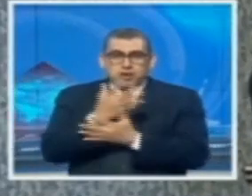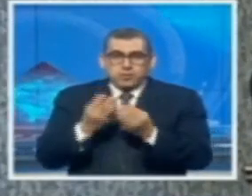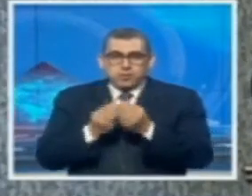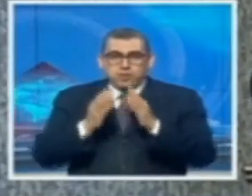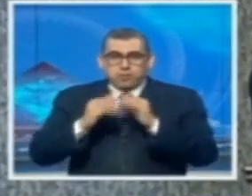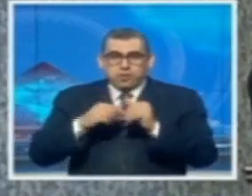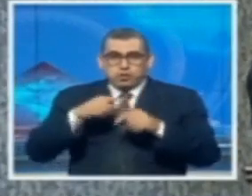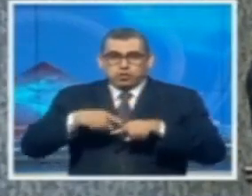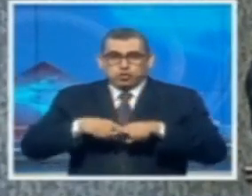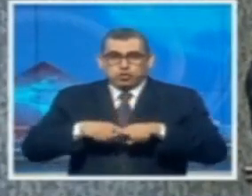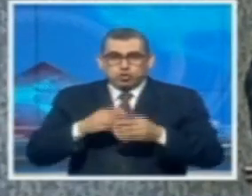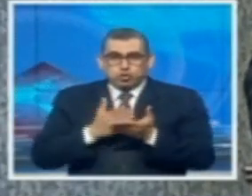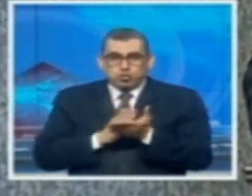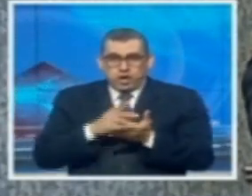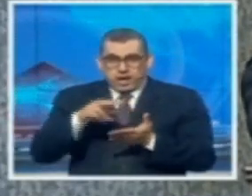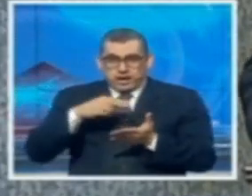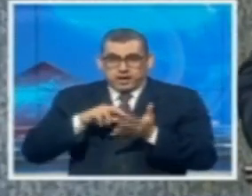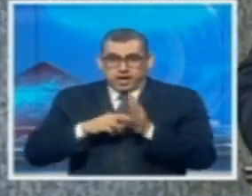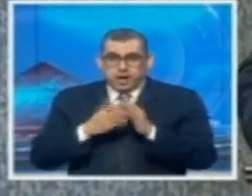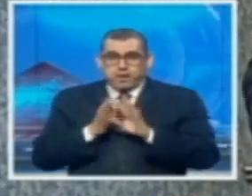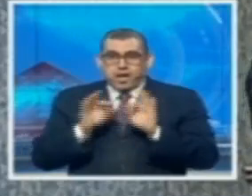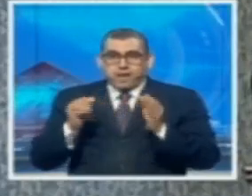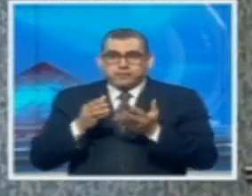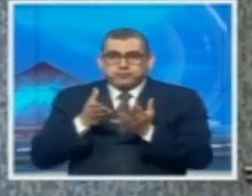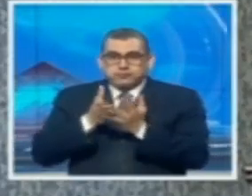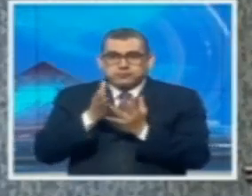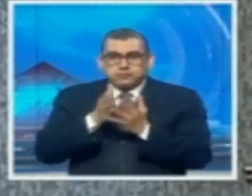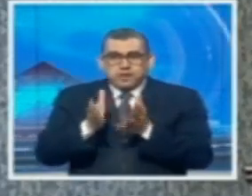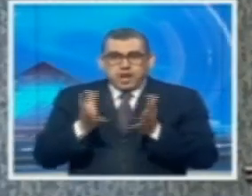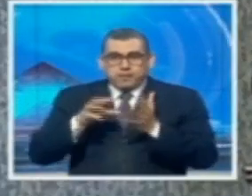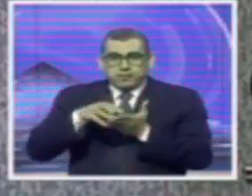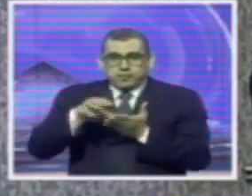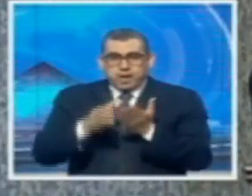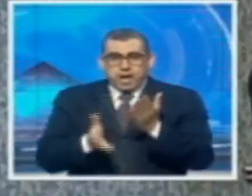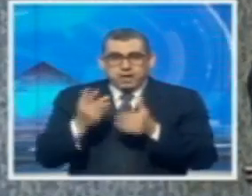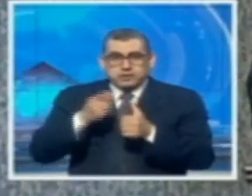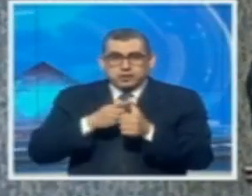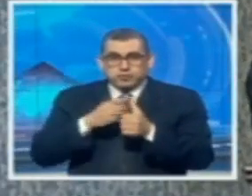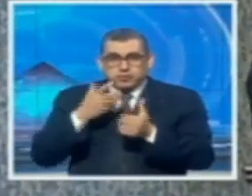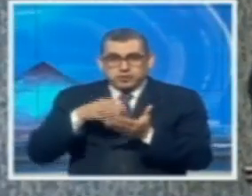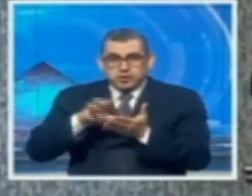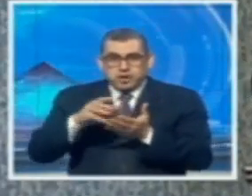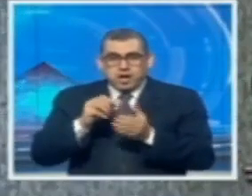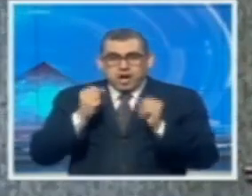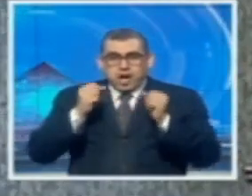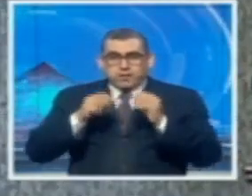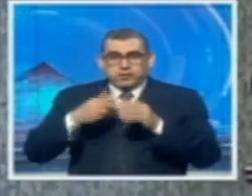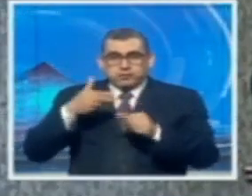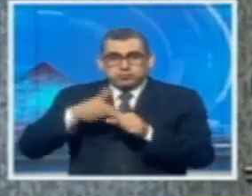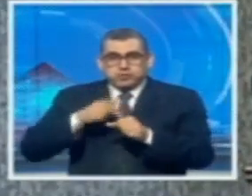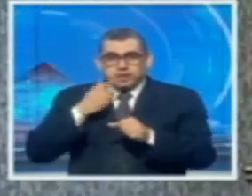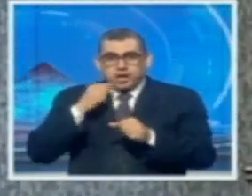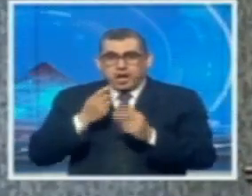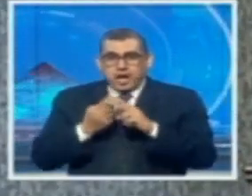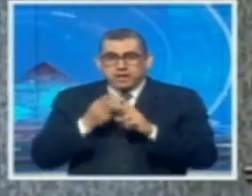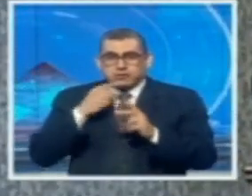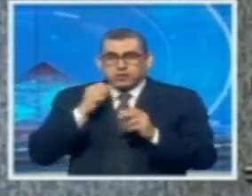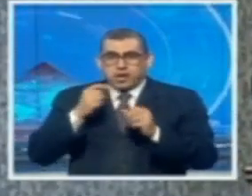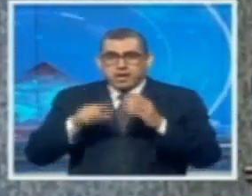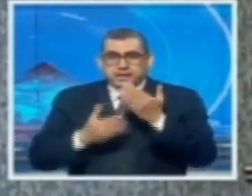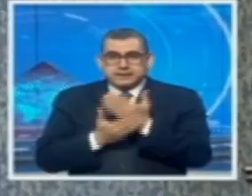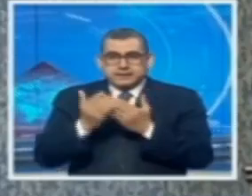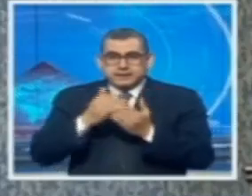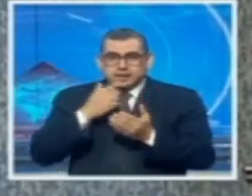البلدين في عدد من القطاعات المهمة وعلى رأسها قطاع الطاقة والطاقة المتجددة، على